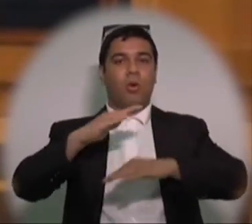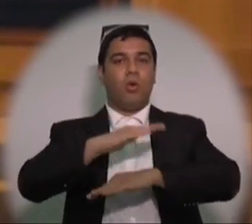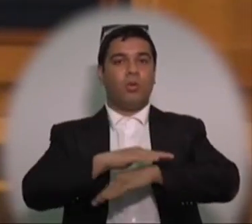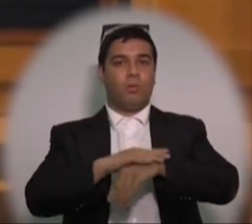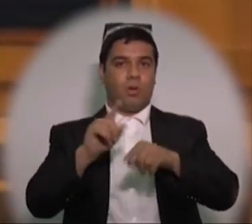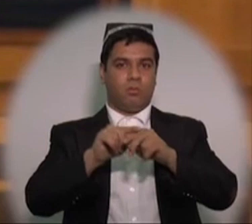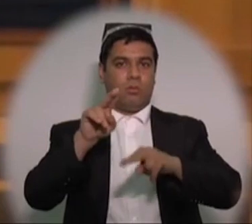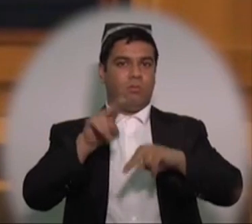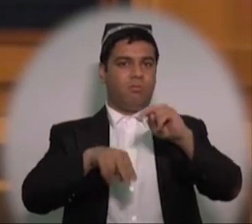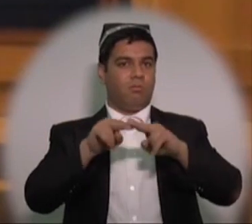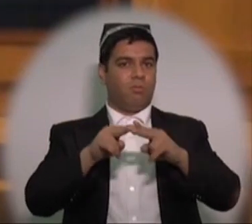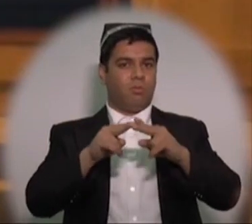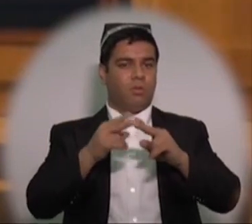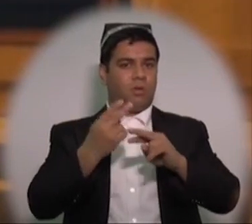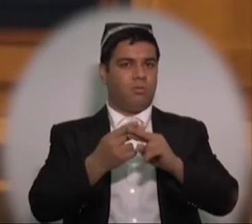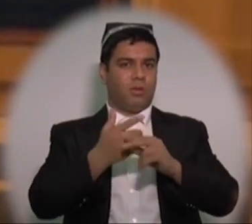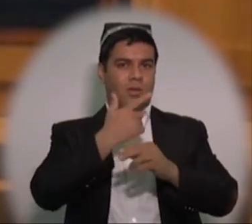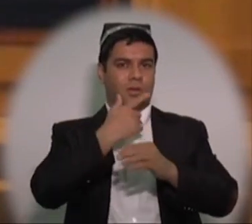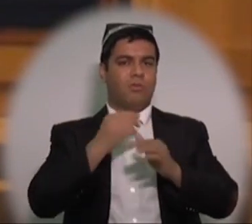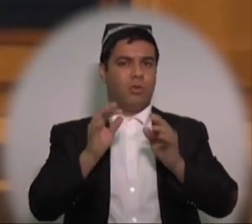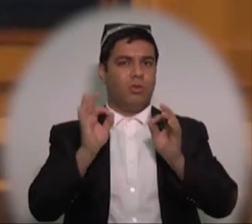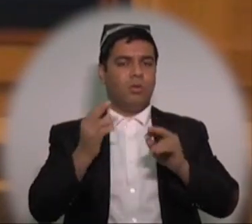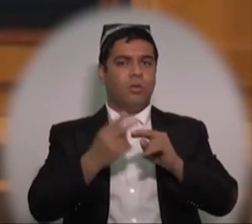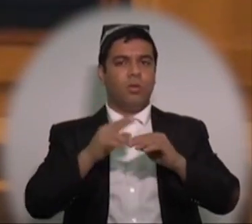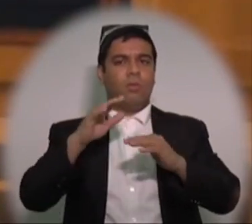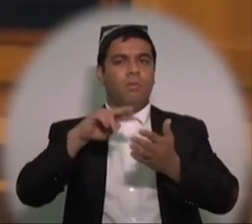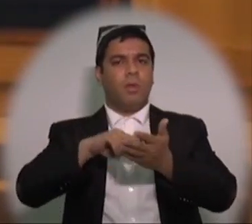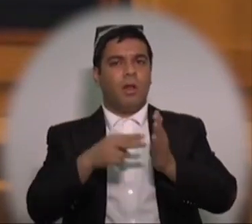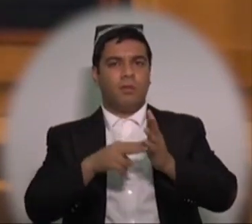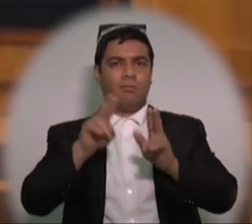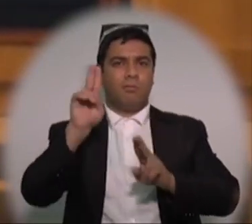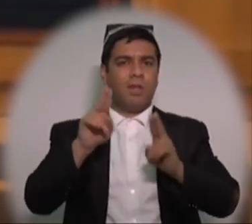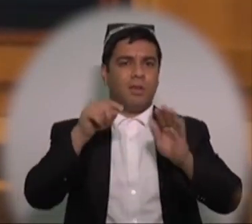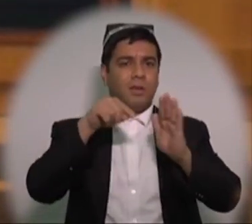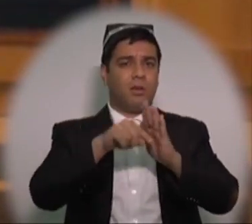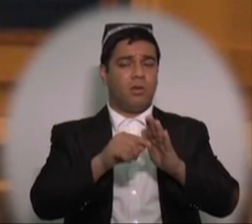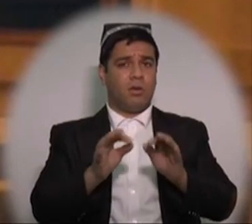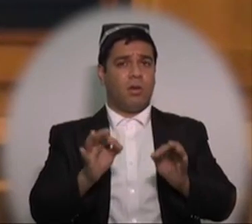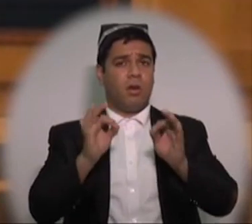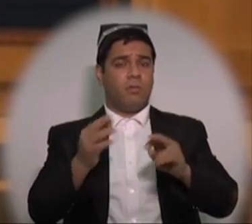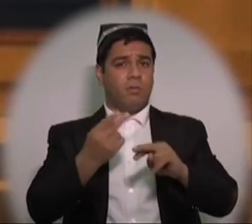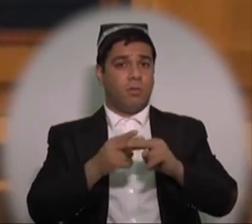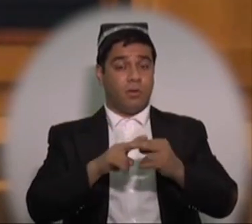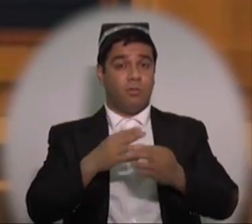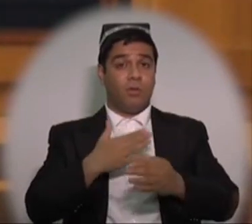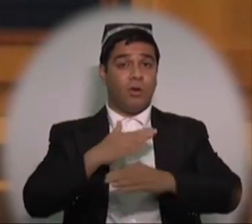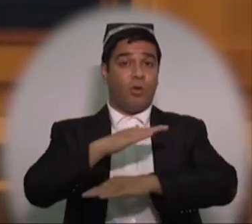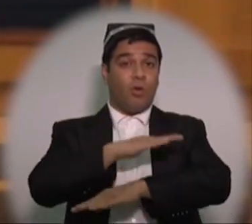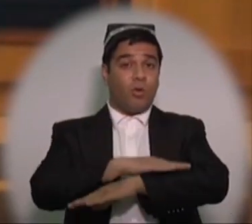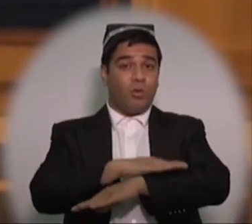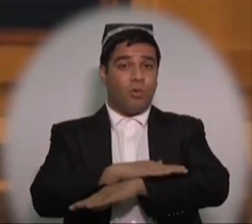odob bilan qurilgan. Ana uylarni qurish, bichish rejasini tuzishda ana shu